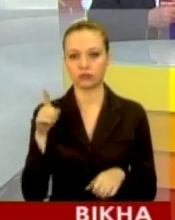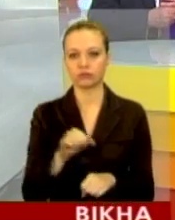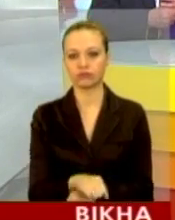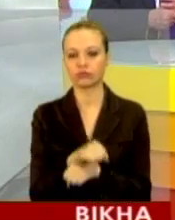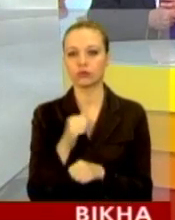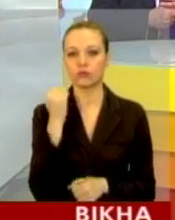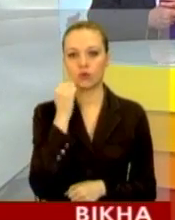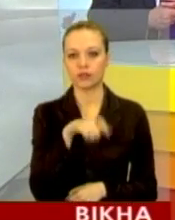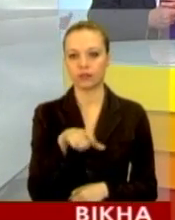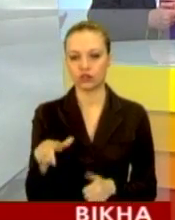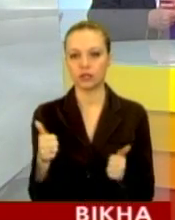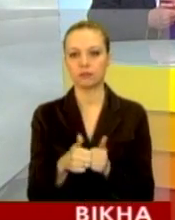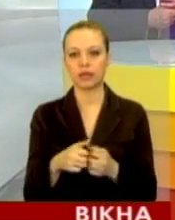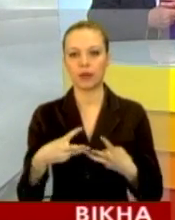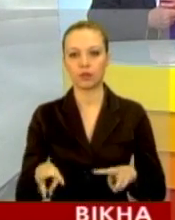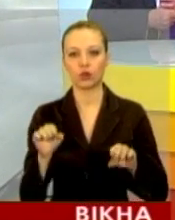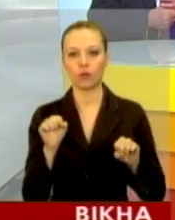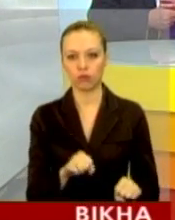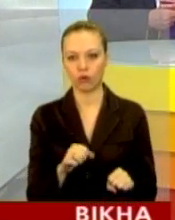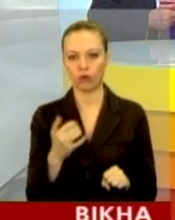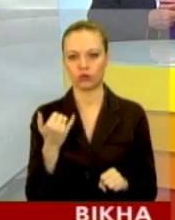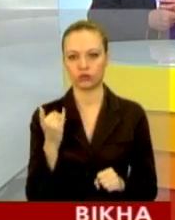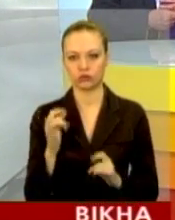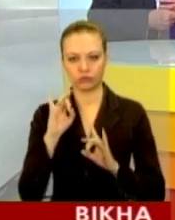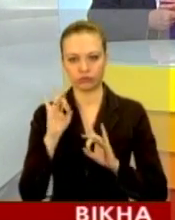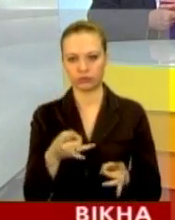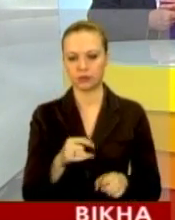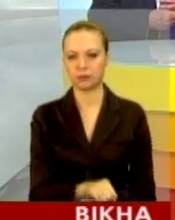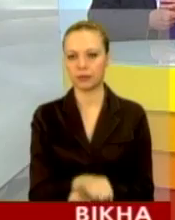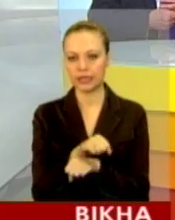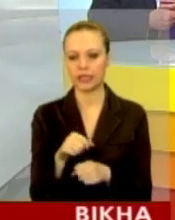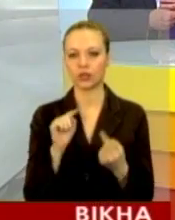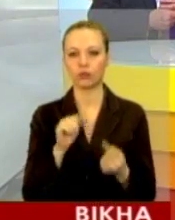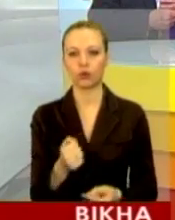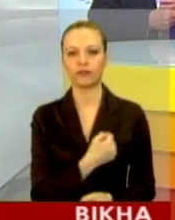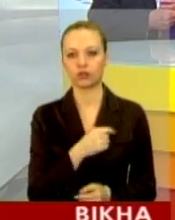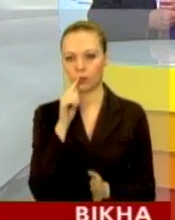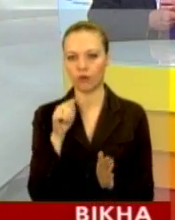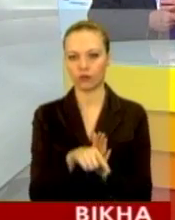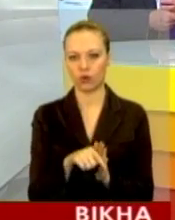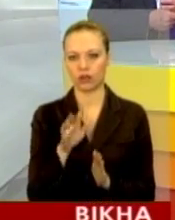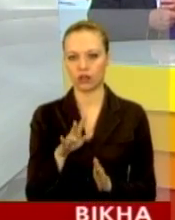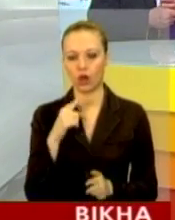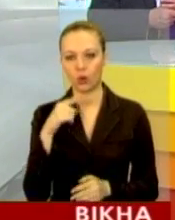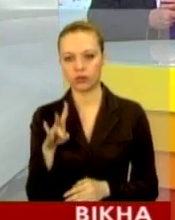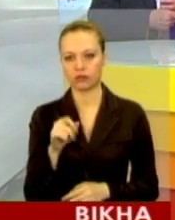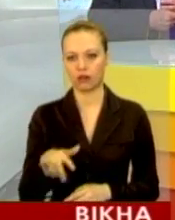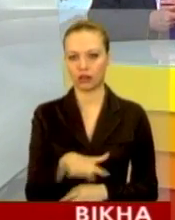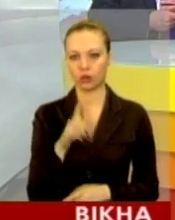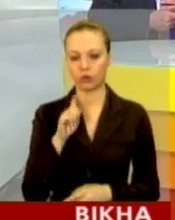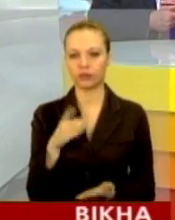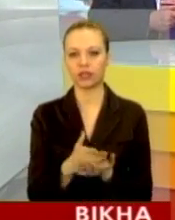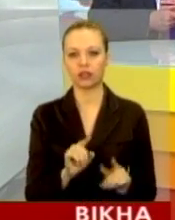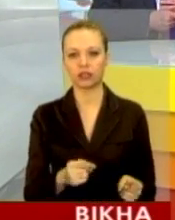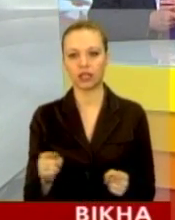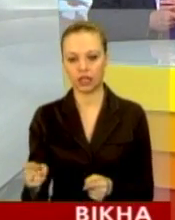збурилися москвичі, біля Міноборони прокотилися мітинги проти військового вторгнення Росії на територію України. Є навіть